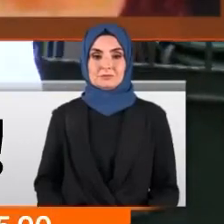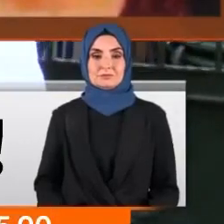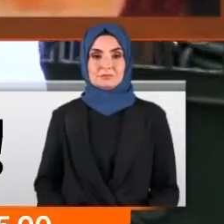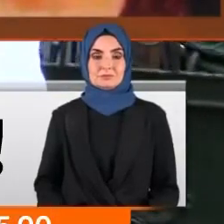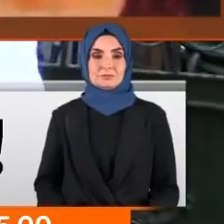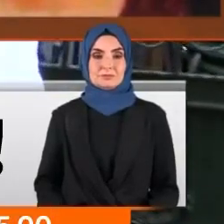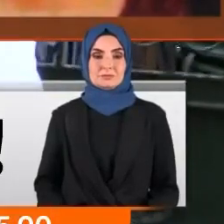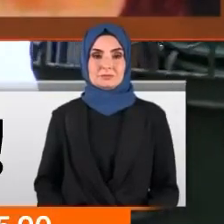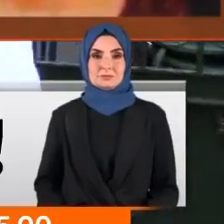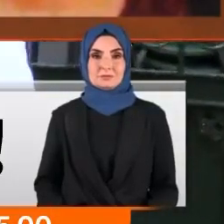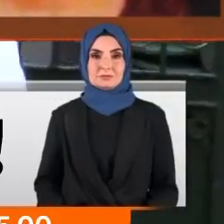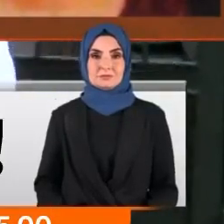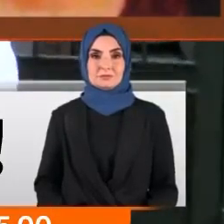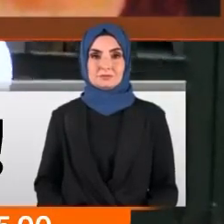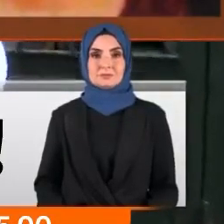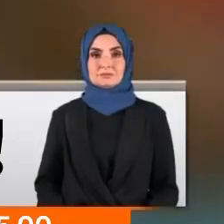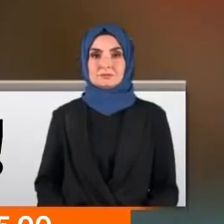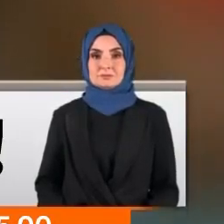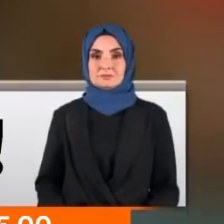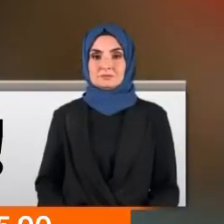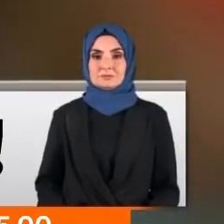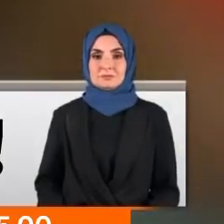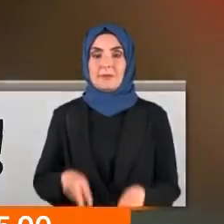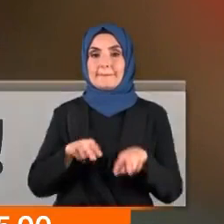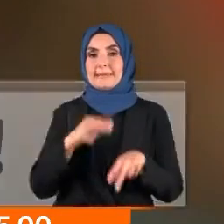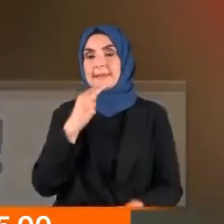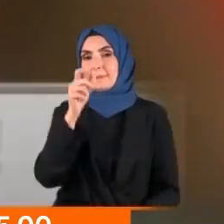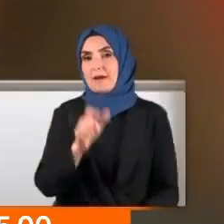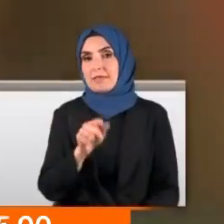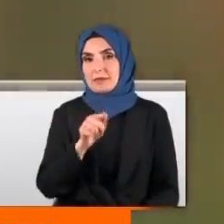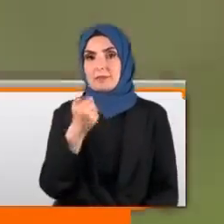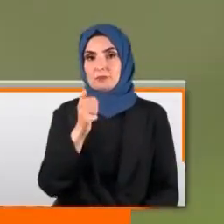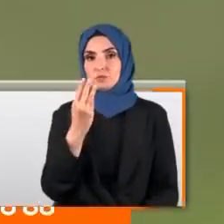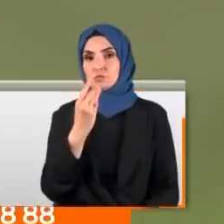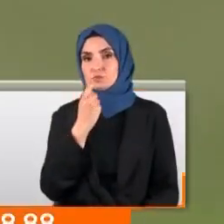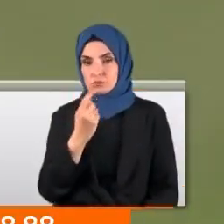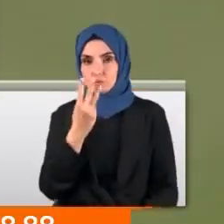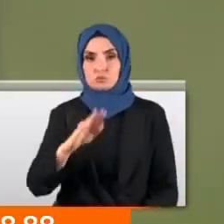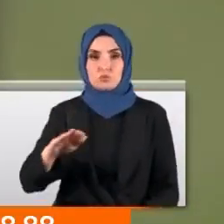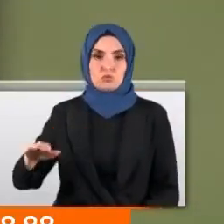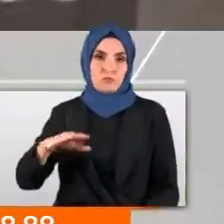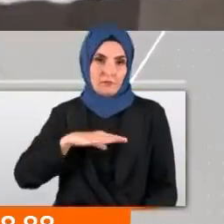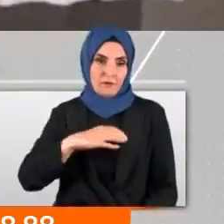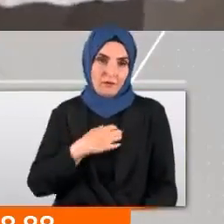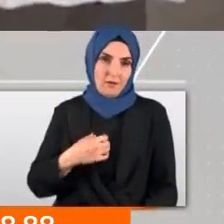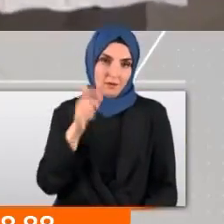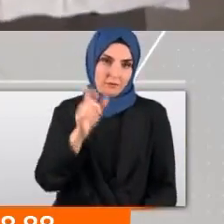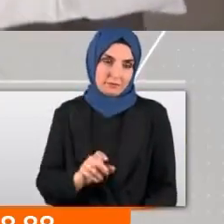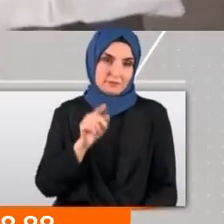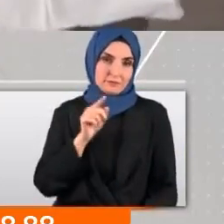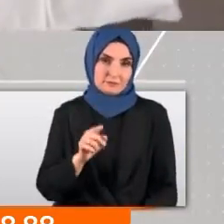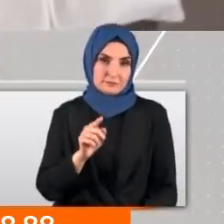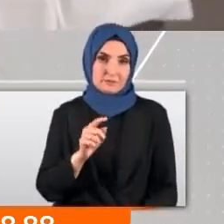şeyin... Yani beklemezdi kimse. Mihriban Arduç 63 yaşında 3 çocuk annesiydi. Yıllardır birlikte